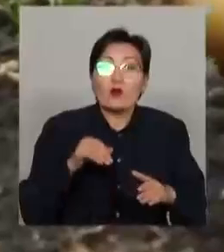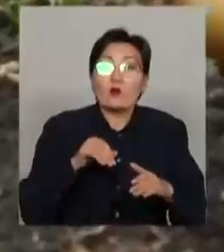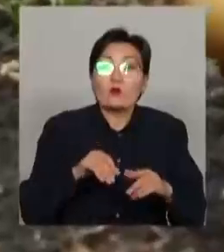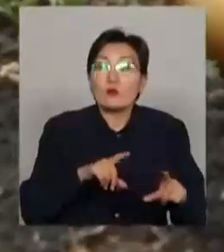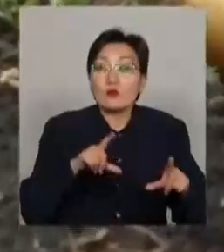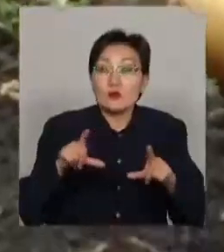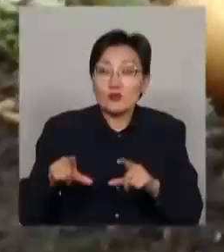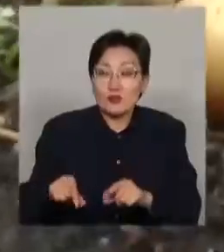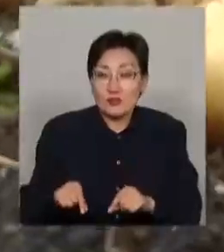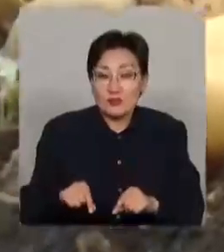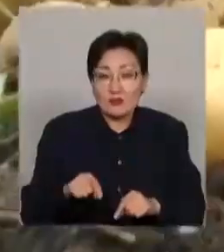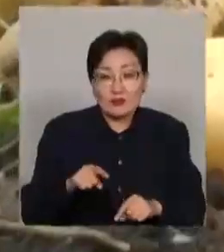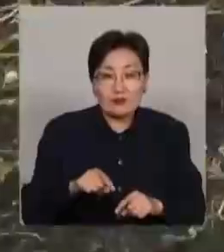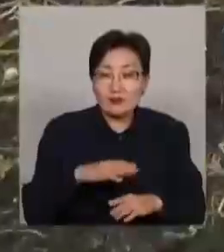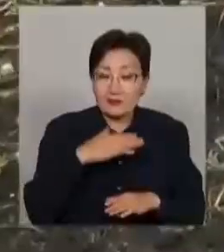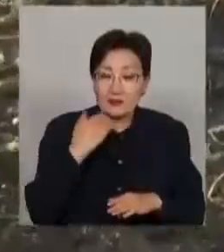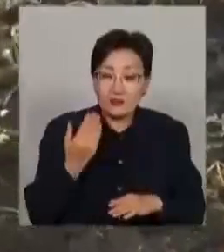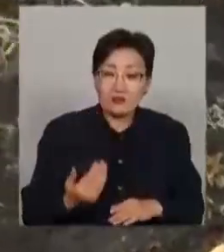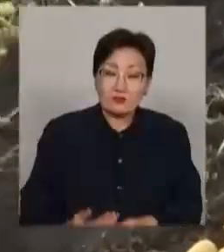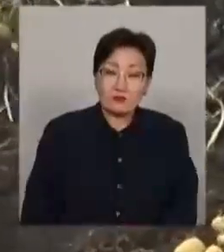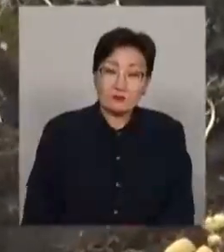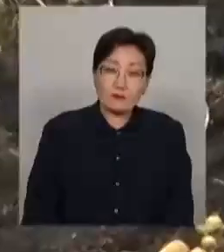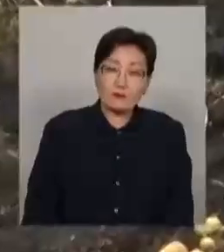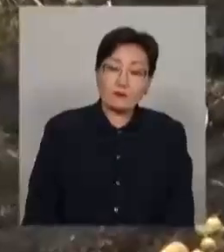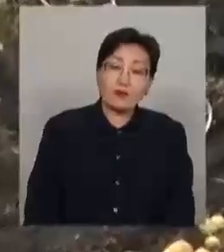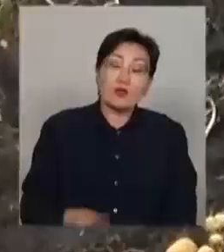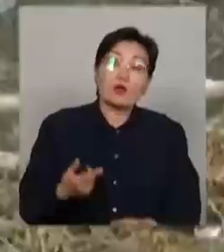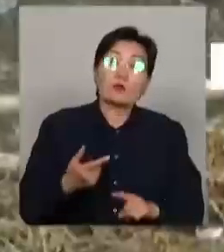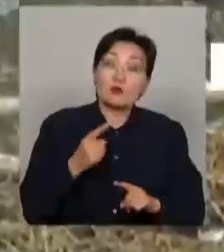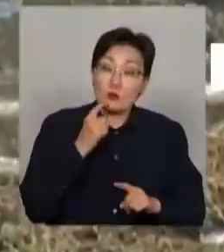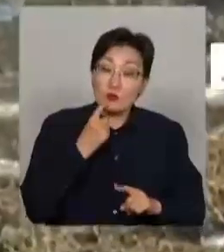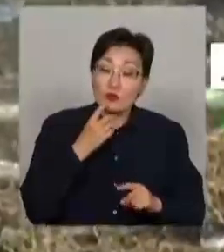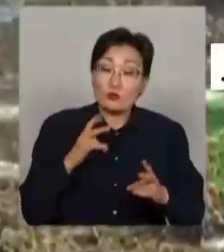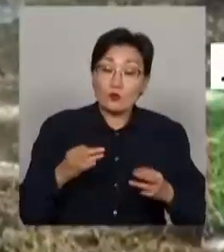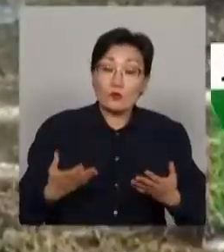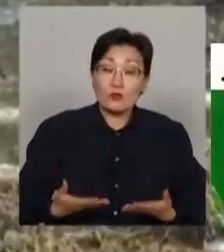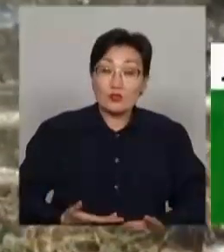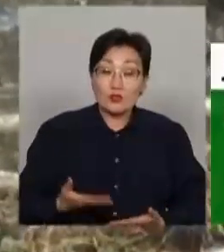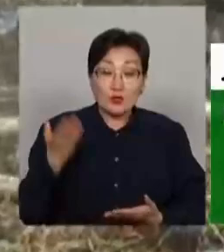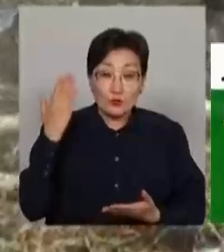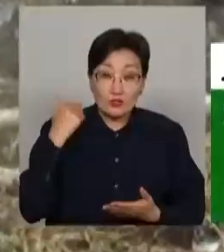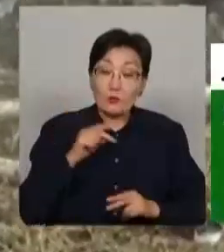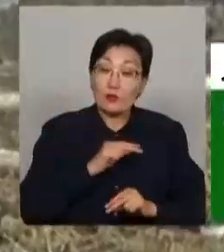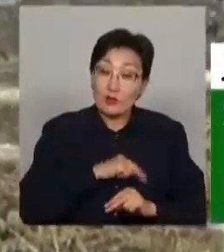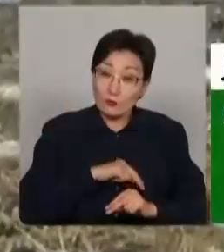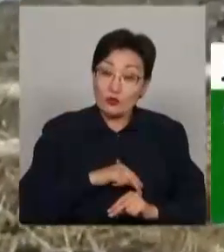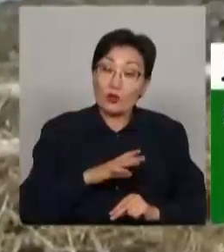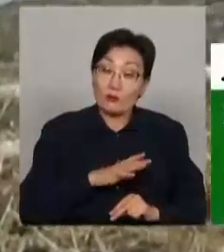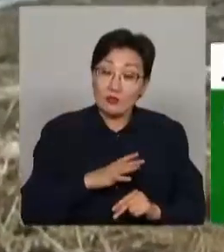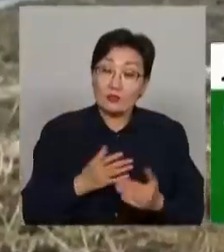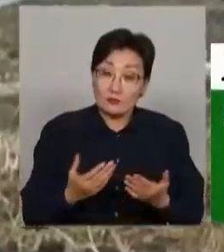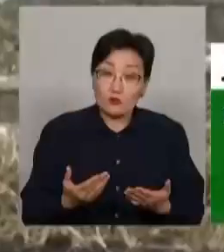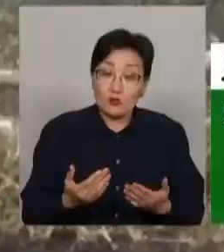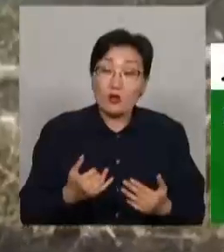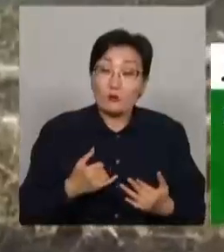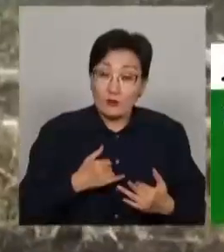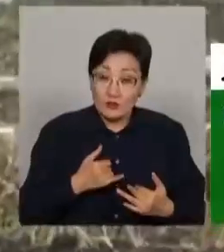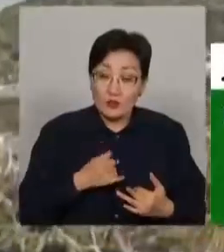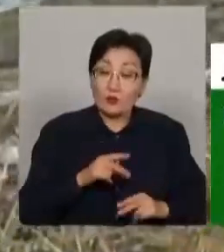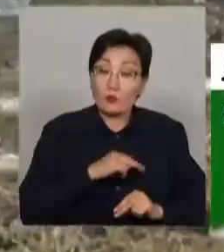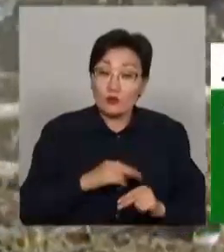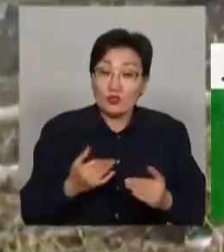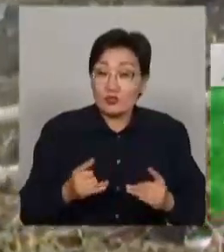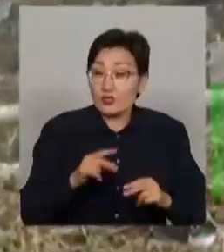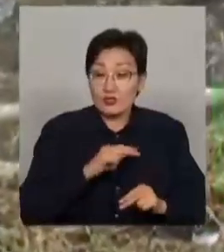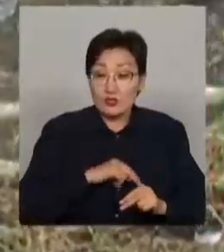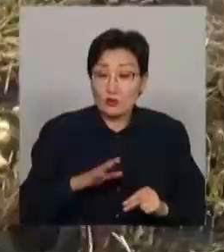родину многие не хотят. Все трудно, но живем. Раньше хоть работа была какая-то, работали, а сейчас